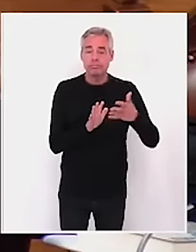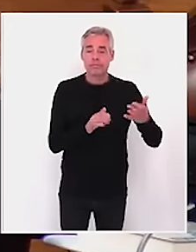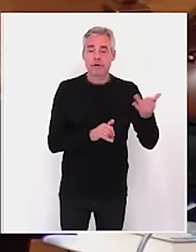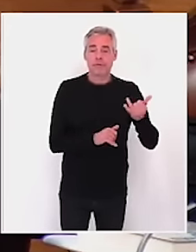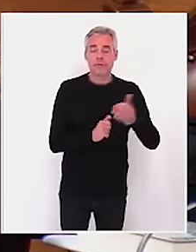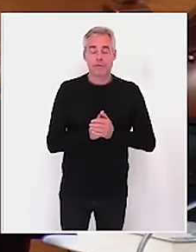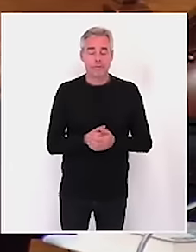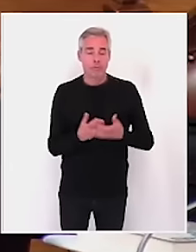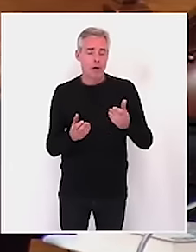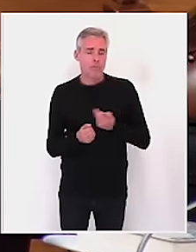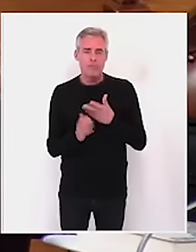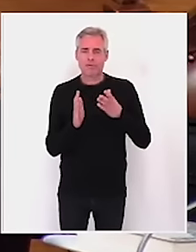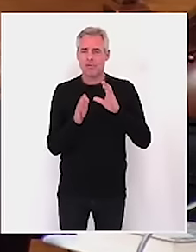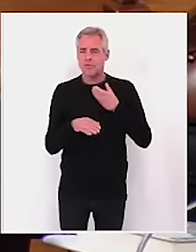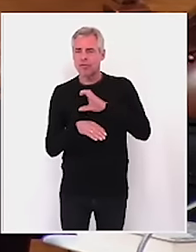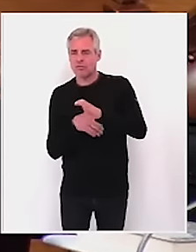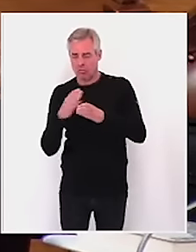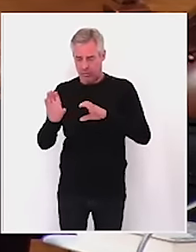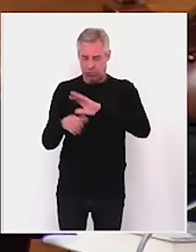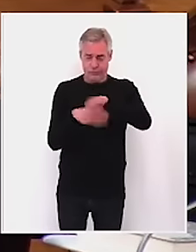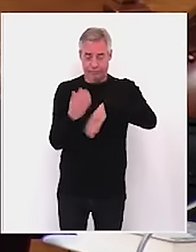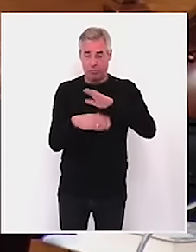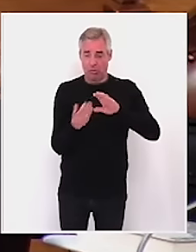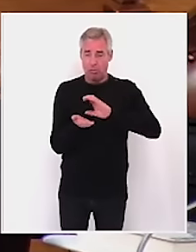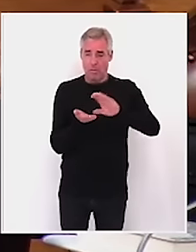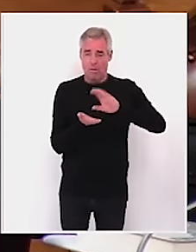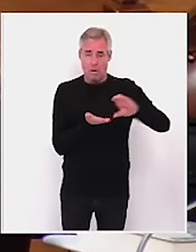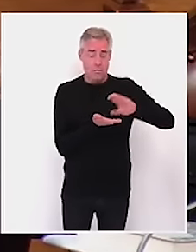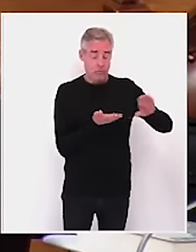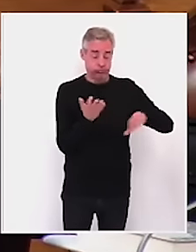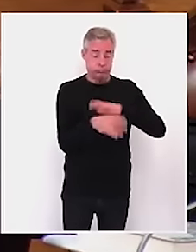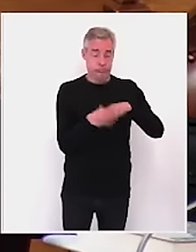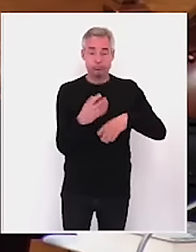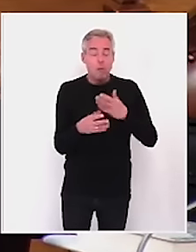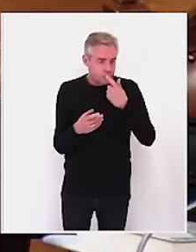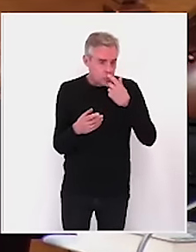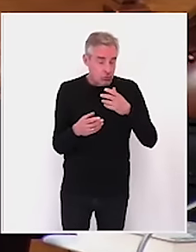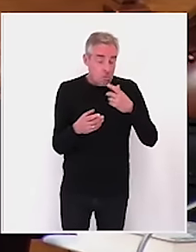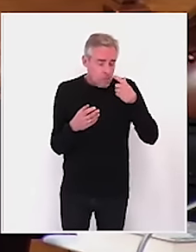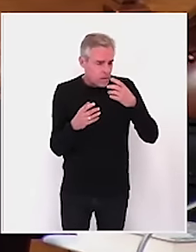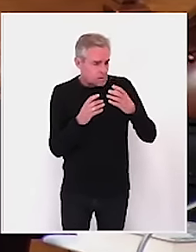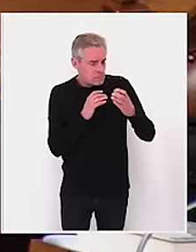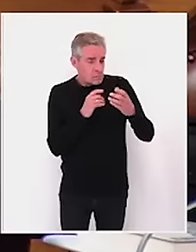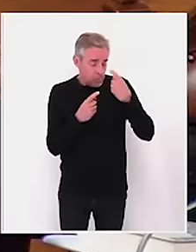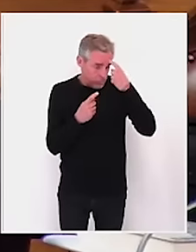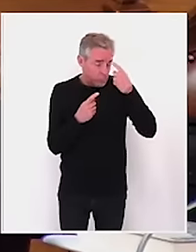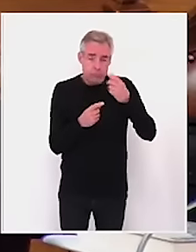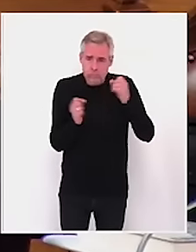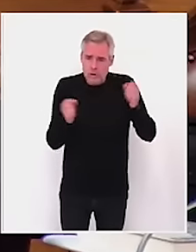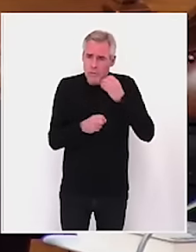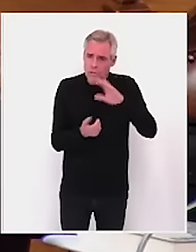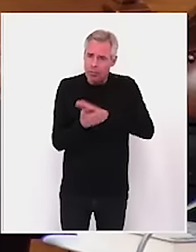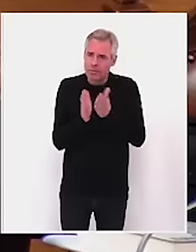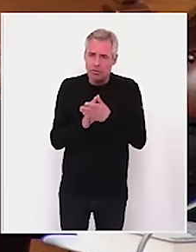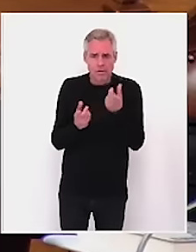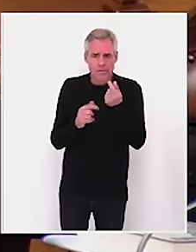plusieurs subventions. On a l'impression qu'il y a un peu de tout. Et on n'a aucune opposition, aucun désaccord avec le fait que les associations